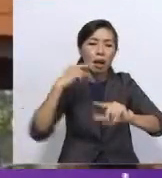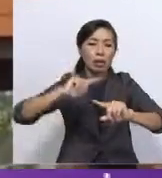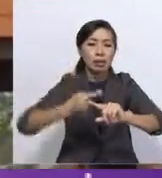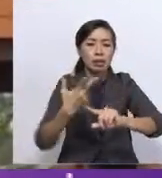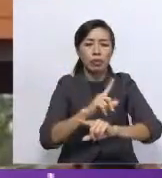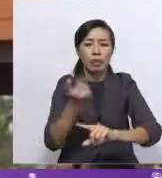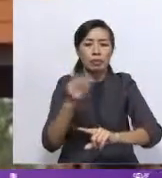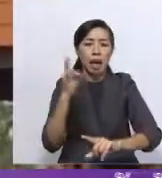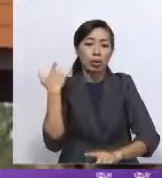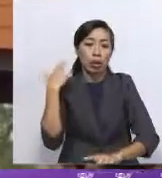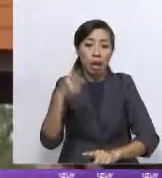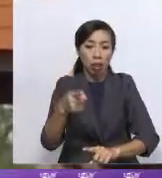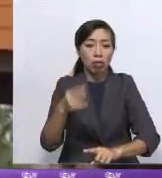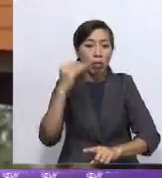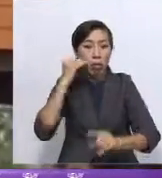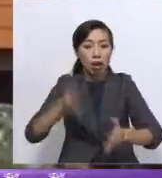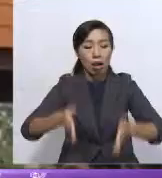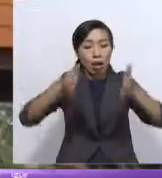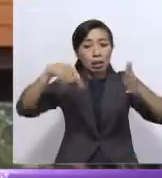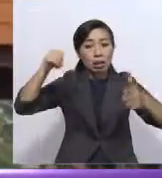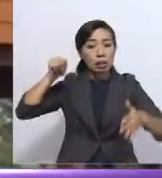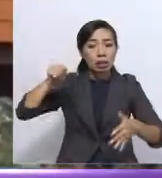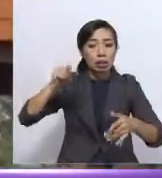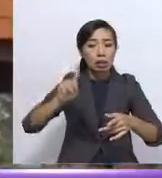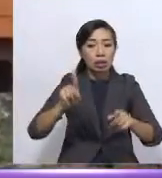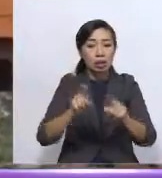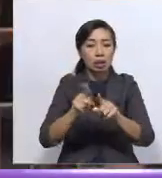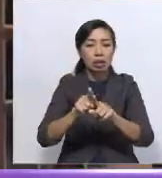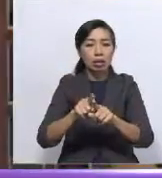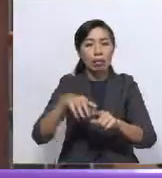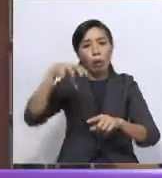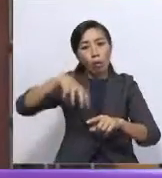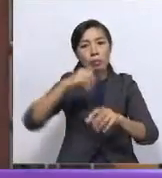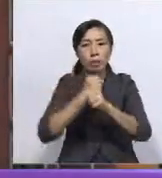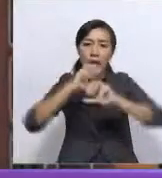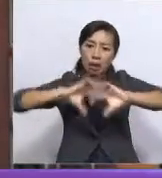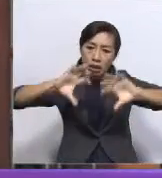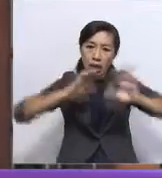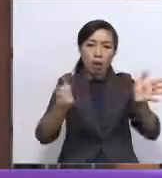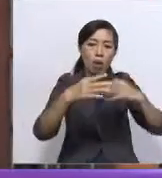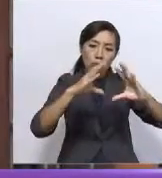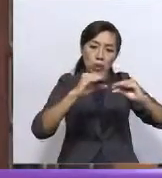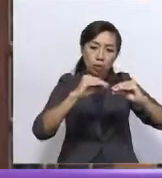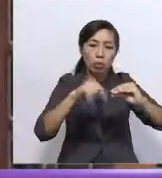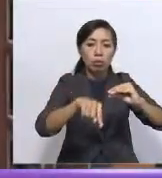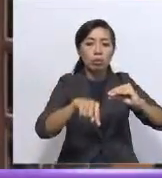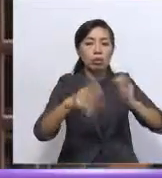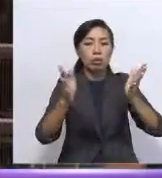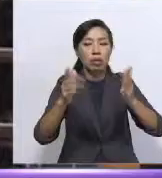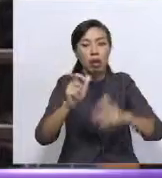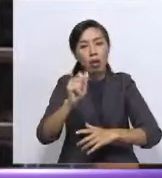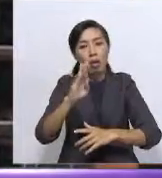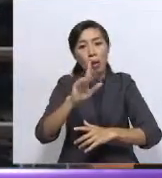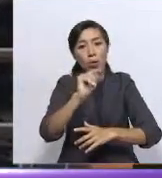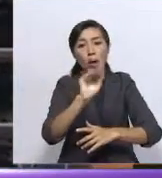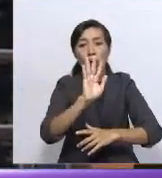าทำให้ตัวของอาคารที่ทำการของหน่วยทางราชการต่างๆทั้งหอประชุมอเนกประสงค์ของทางอบ